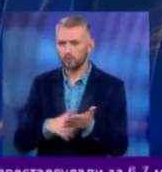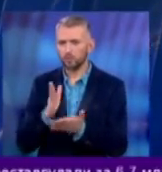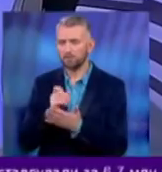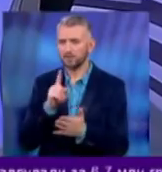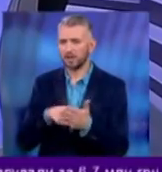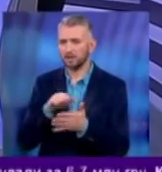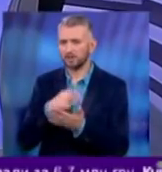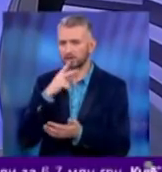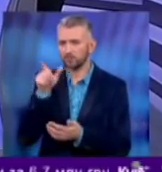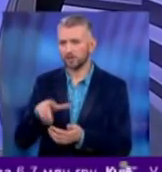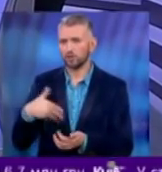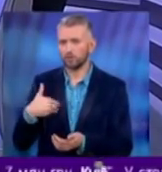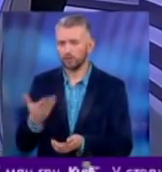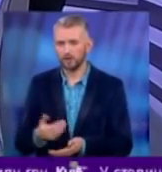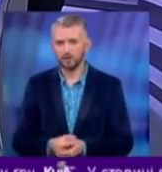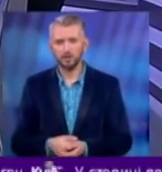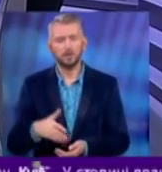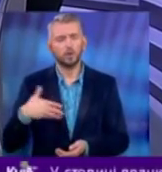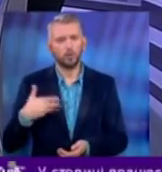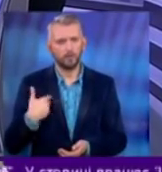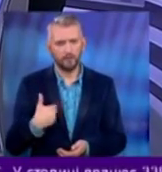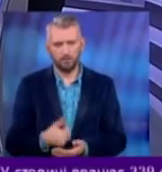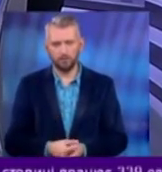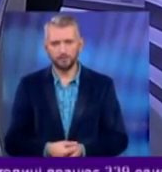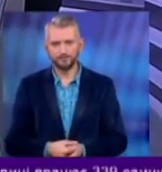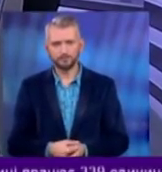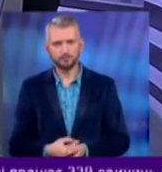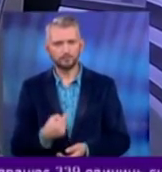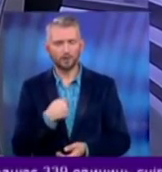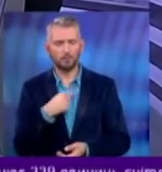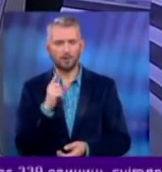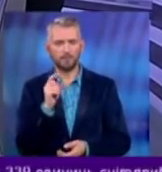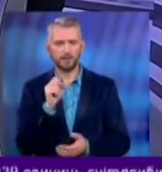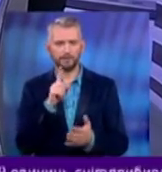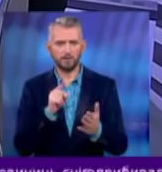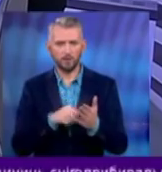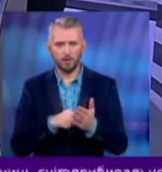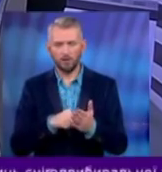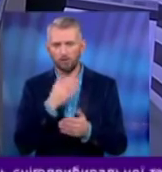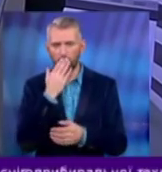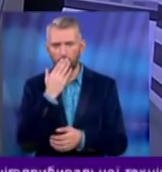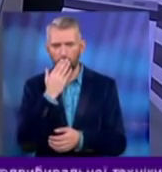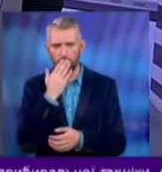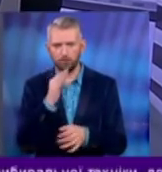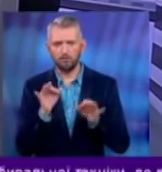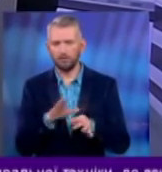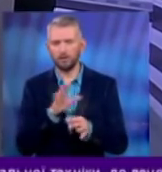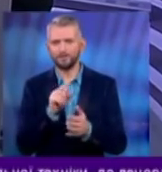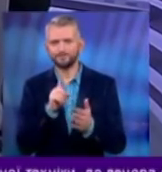глядача. Доброго вечора. Добрий вечір. Слухаємо вас. У мене перший вопрос,